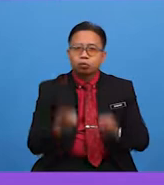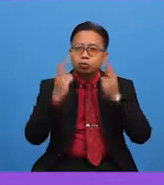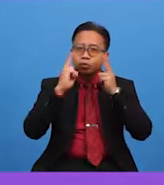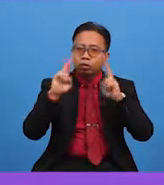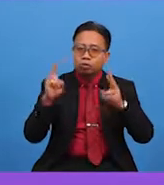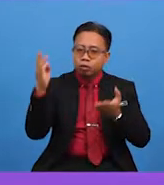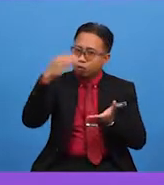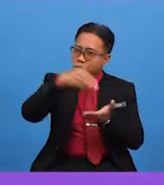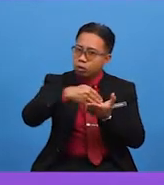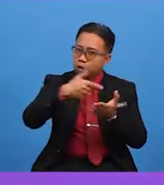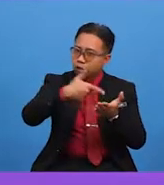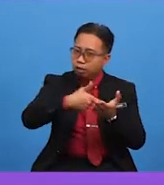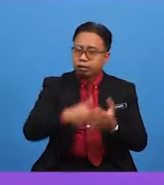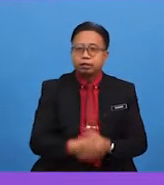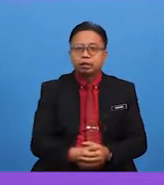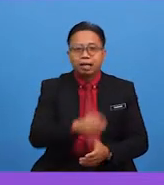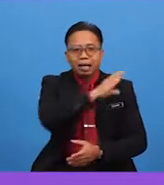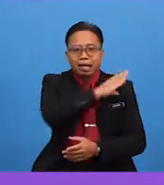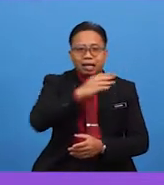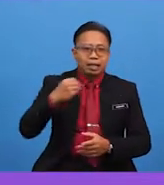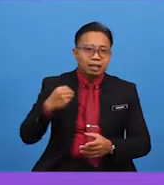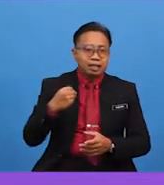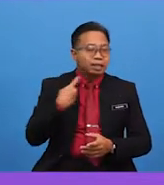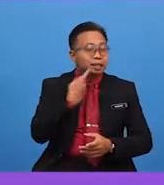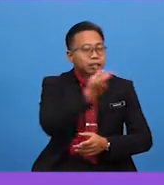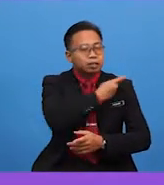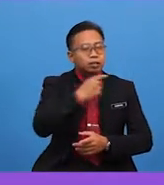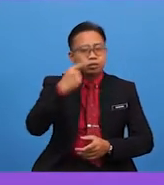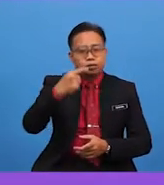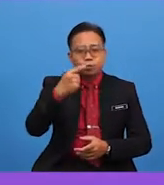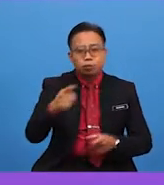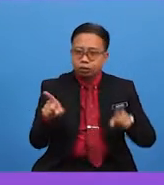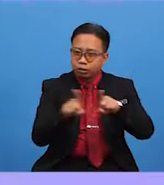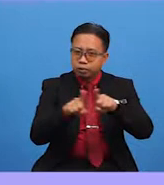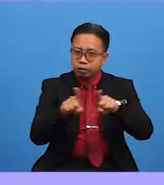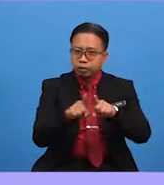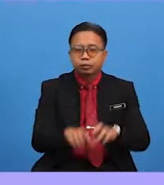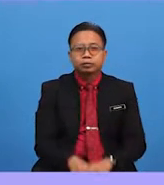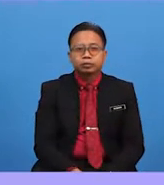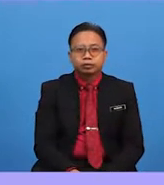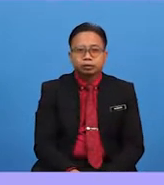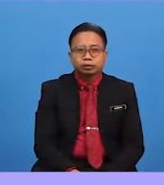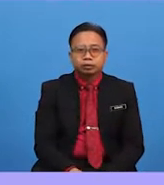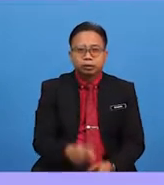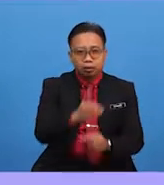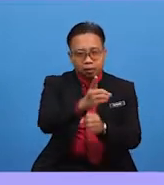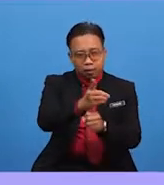ustazah ulang semula dan kita sebut bersama-sama ya.